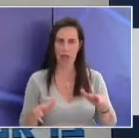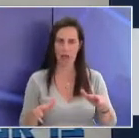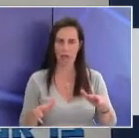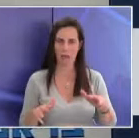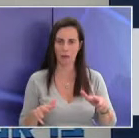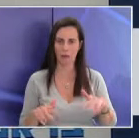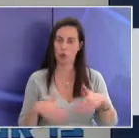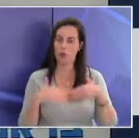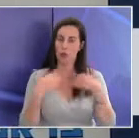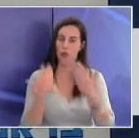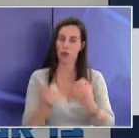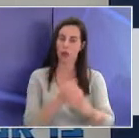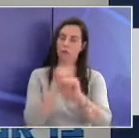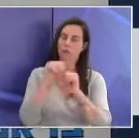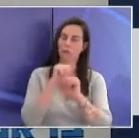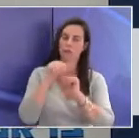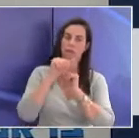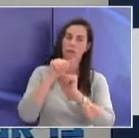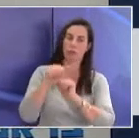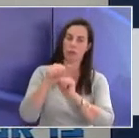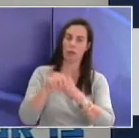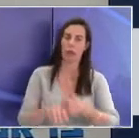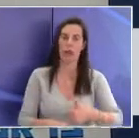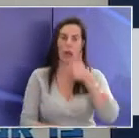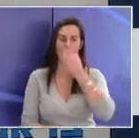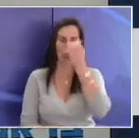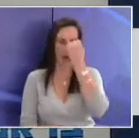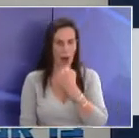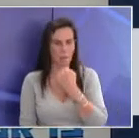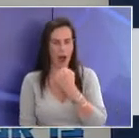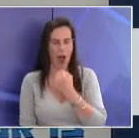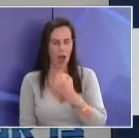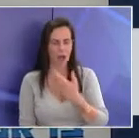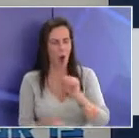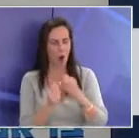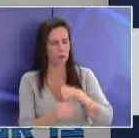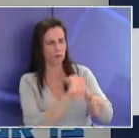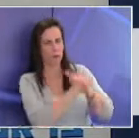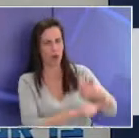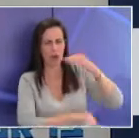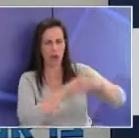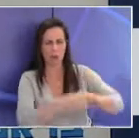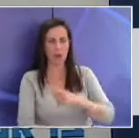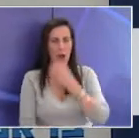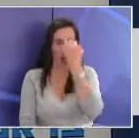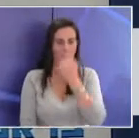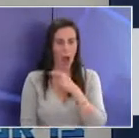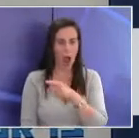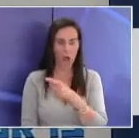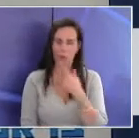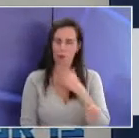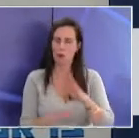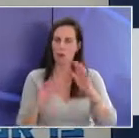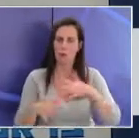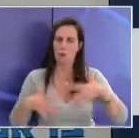שניתן חסינות לראשי חמאס ולא לראשי חיזבאללה. מה שקורה שראשי חמאס מברכים על רצח